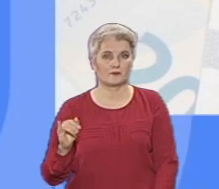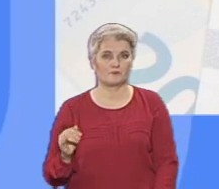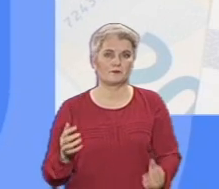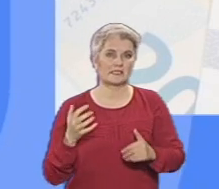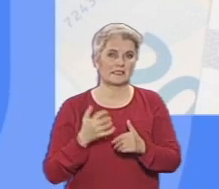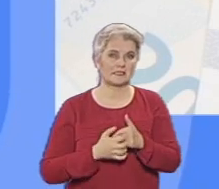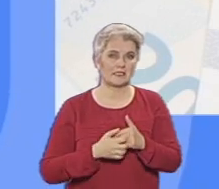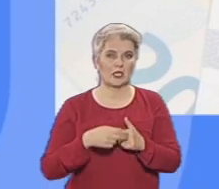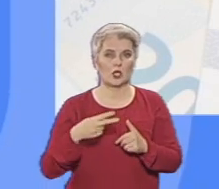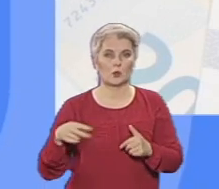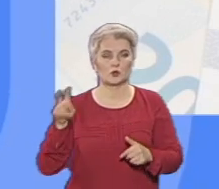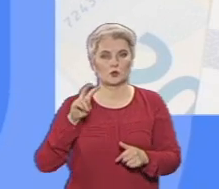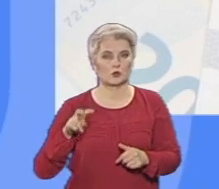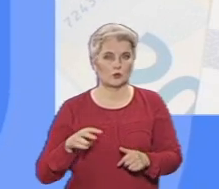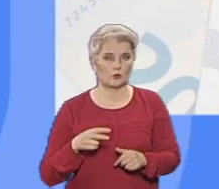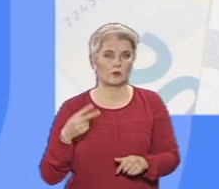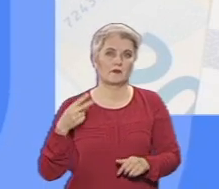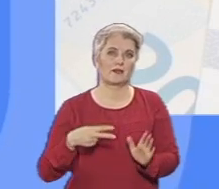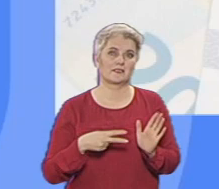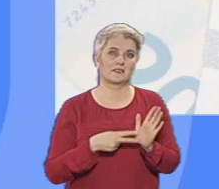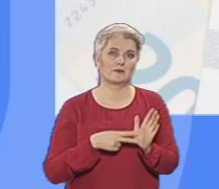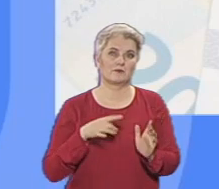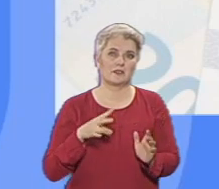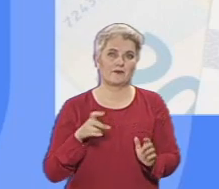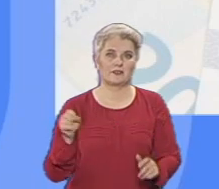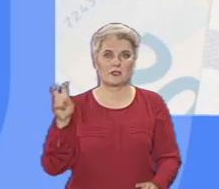гривні. Середній курс долара в макропрогнозі уряду – це 27 гривень за долар.